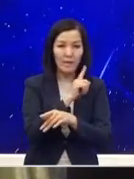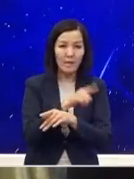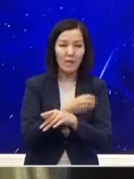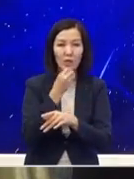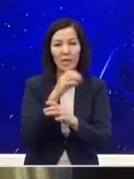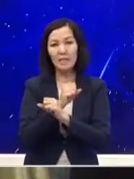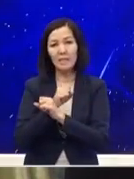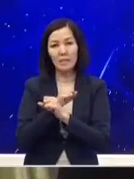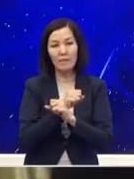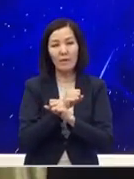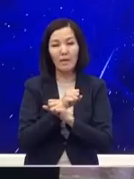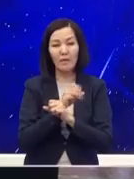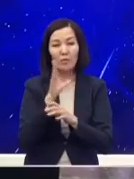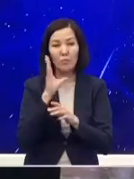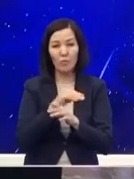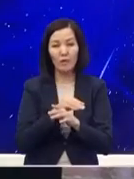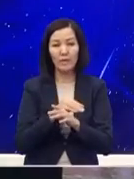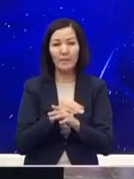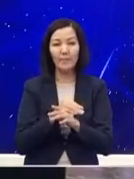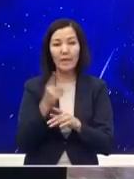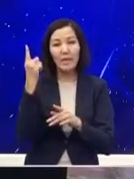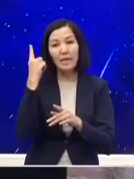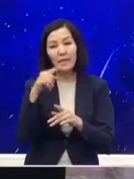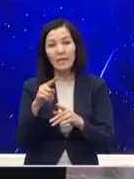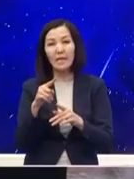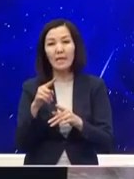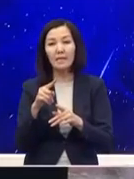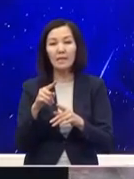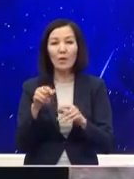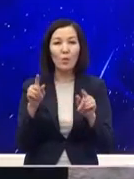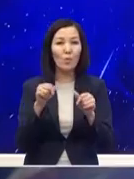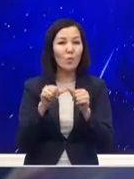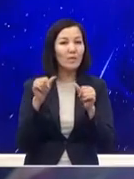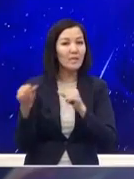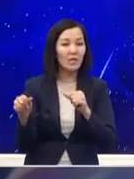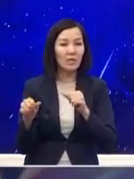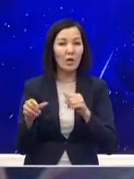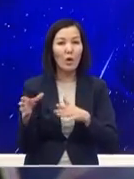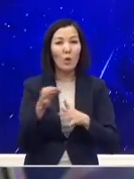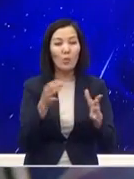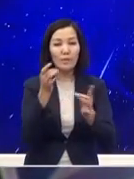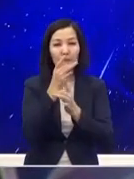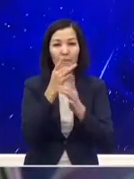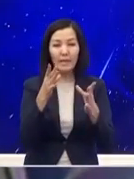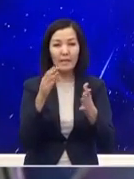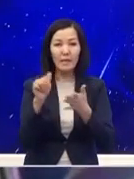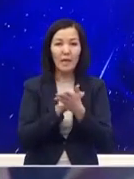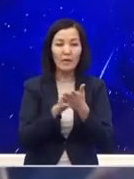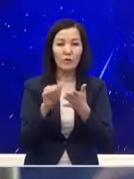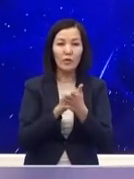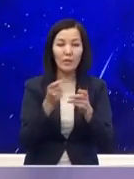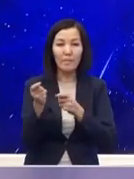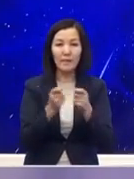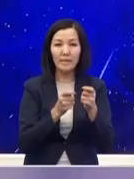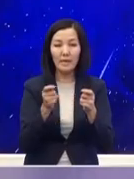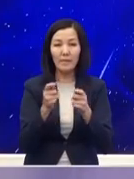демалады, жақсы тынығады. Форматы мен идеясы бөлек, тыңнан өрілген кештің өтуіне облыстық мәдениет және архивтер құжаттама